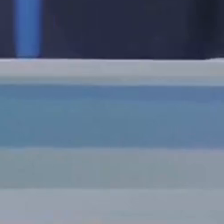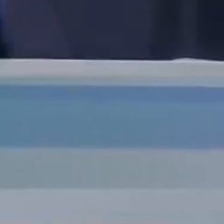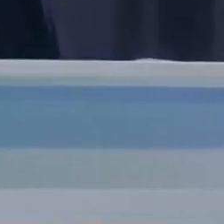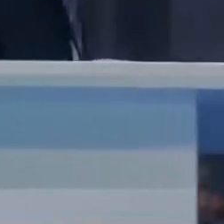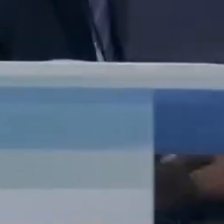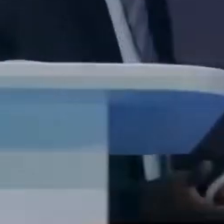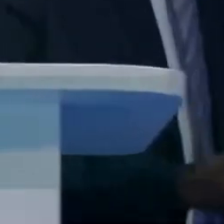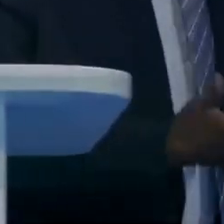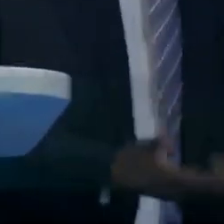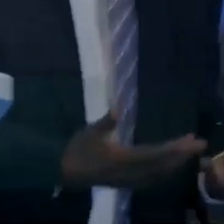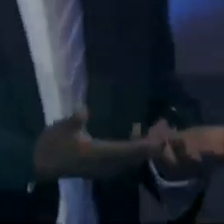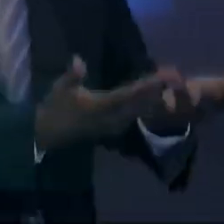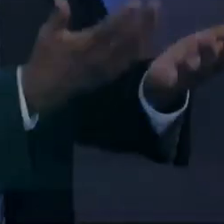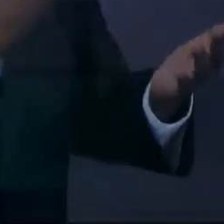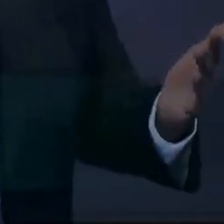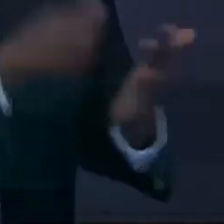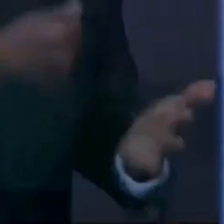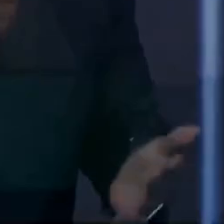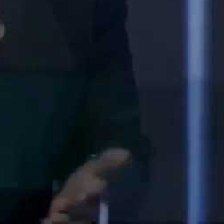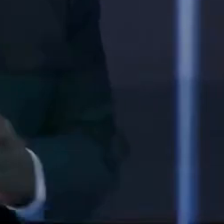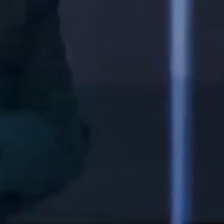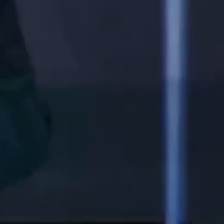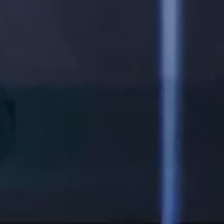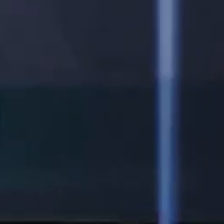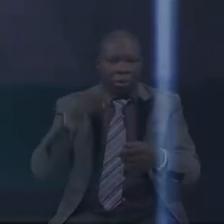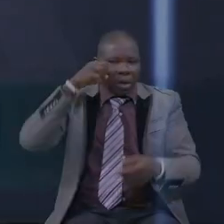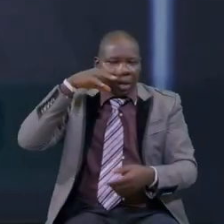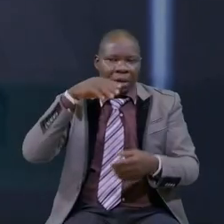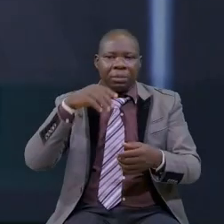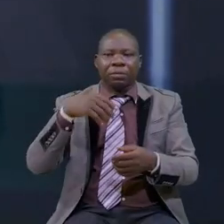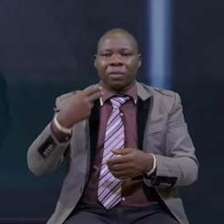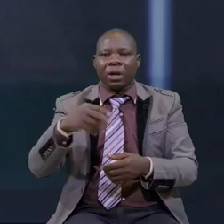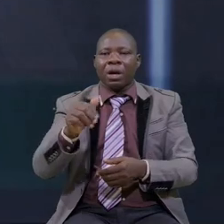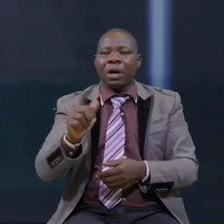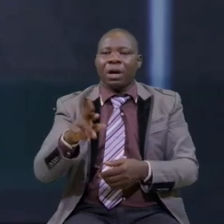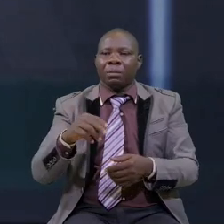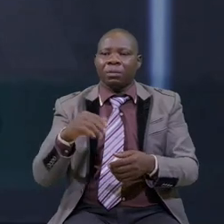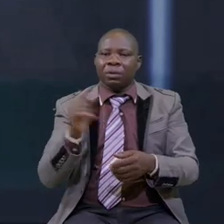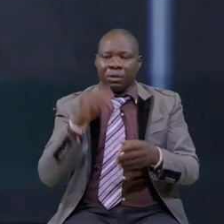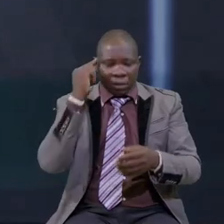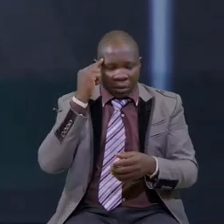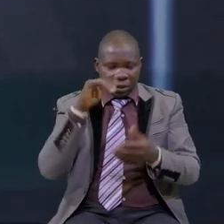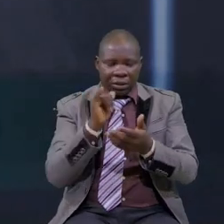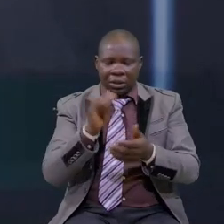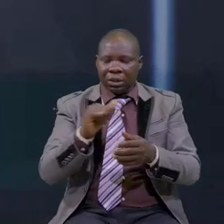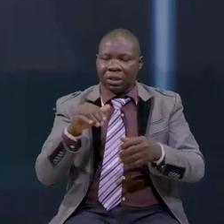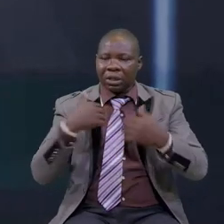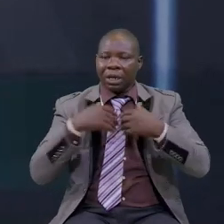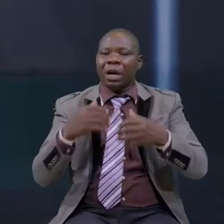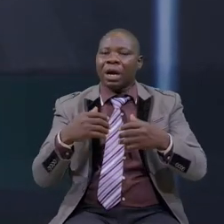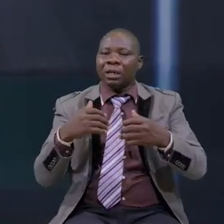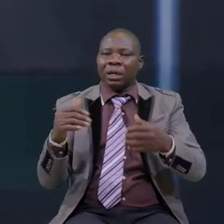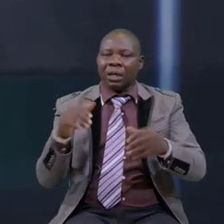ils vont toujours vers Satan, vers les idolâtres, ils vont chercher les choses qu'ils peuvent avoir. Des puissances des